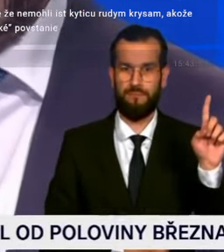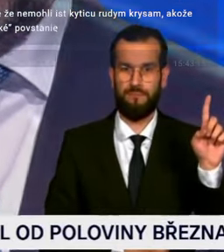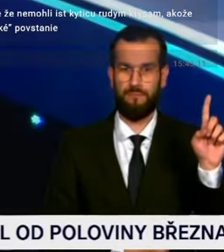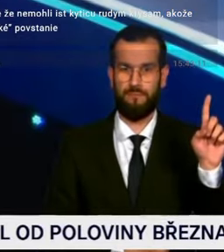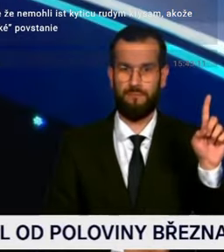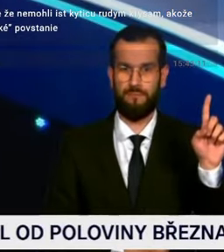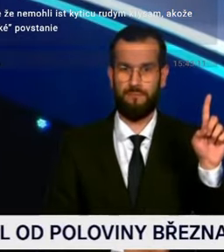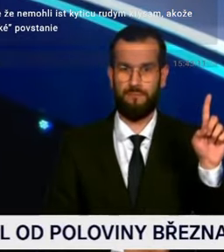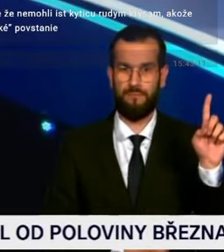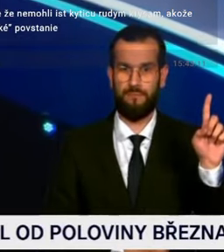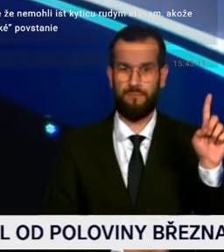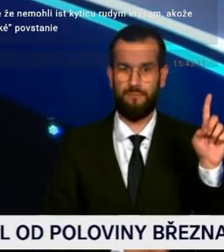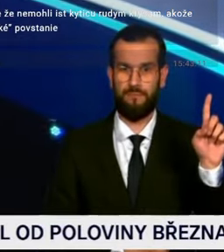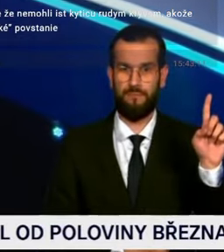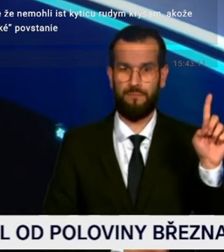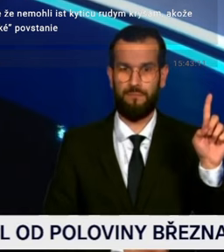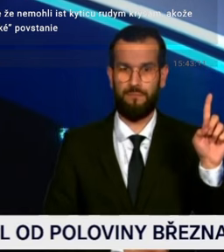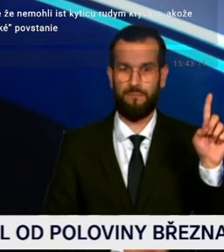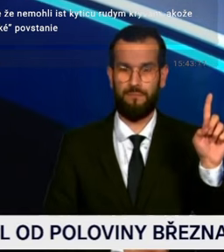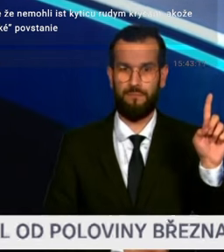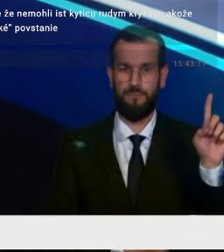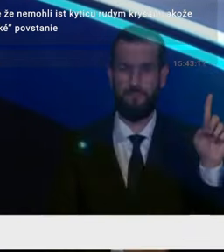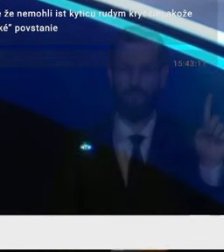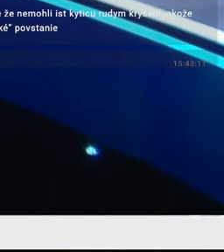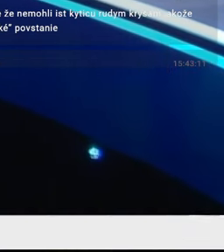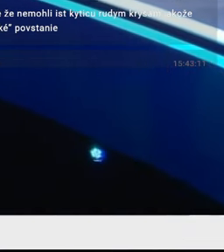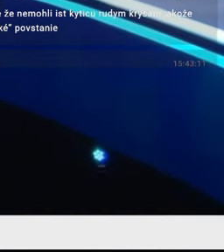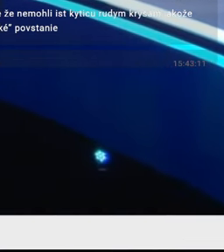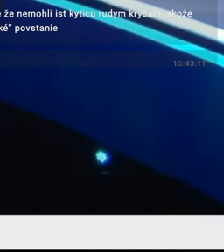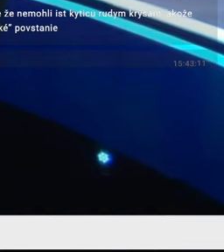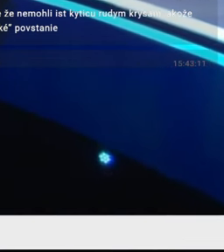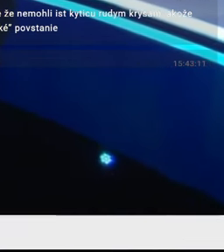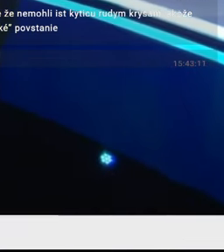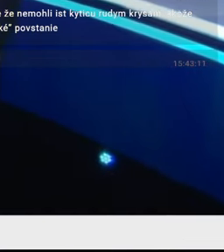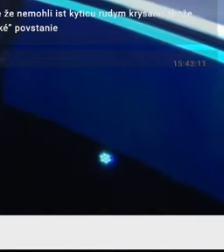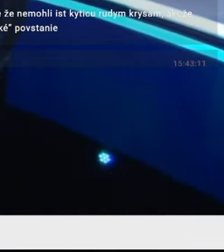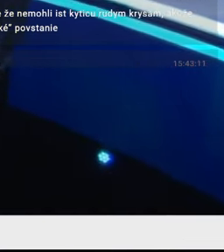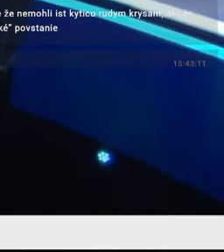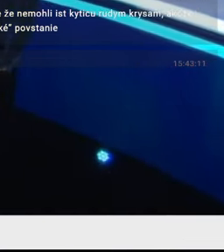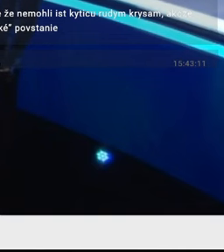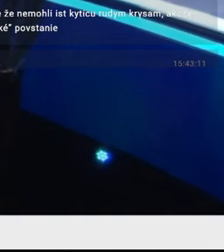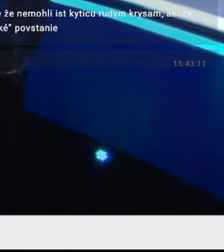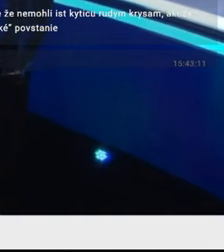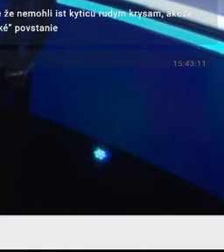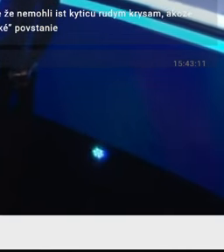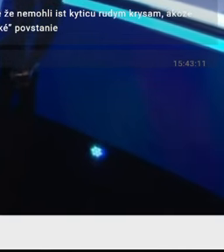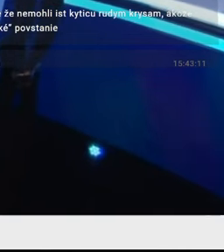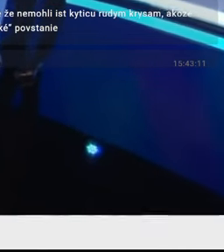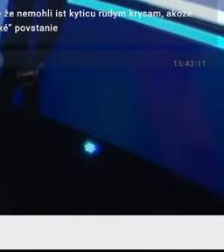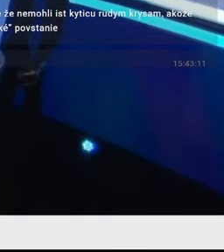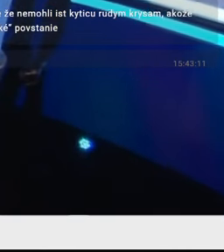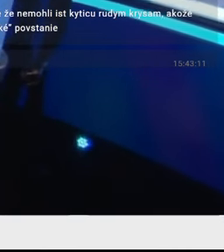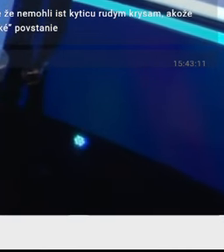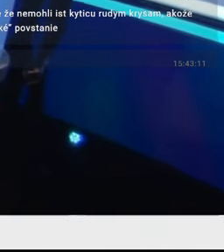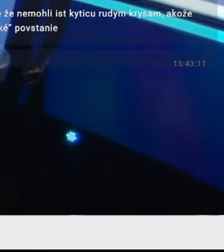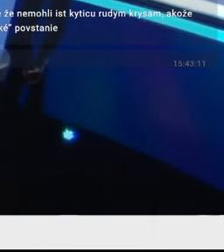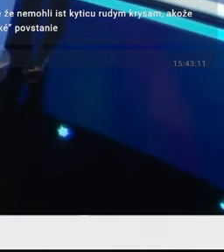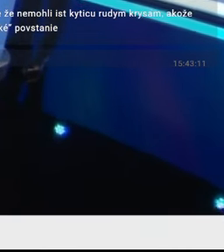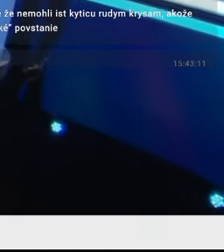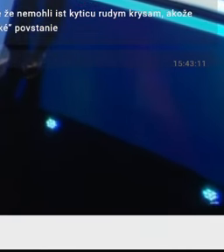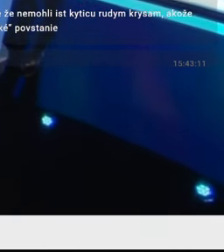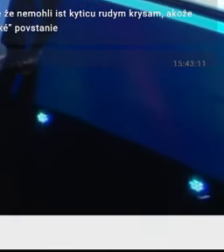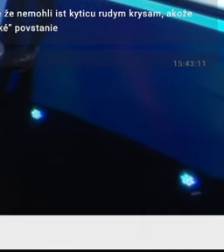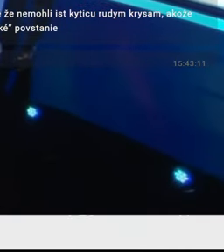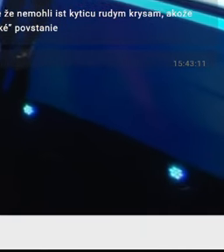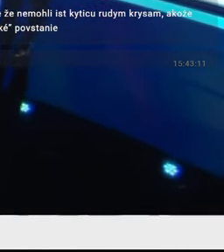ale musím dopovedať pán pog lebo už sme mali dve či tri debaty a viete čo Ja to už musím naozaj povedať aj pred občanmi Slovenskej republiky lebo nebol na to